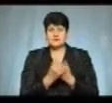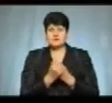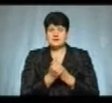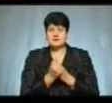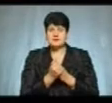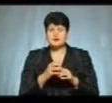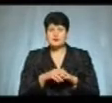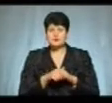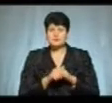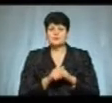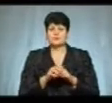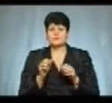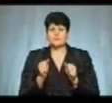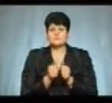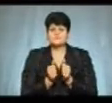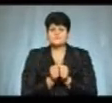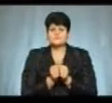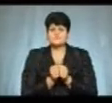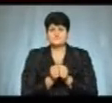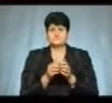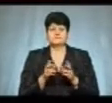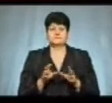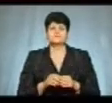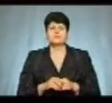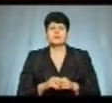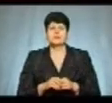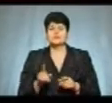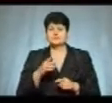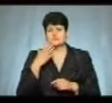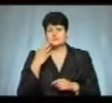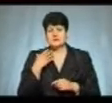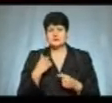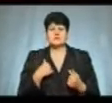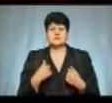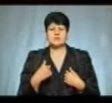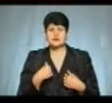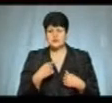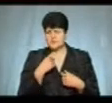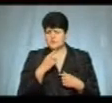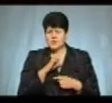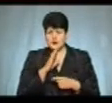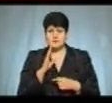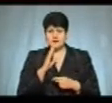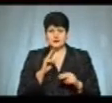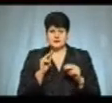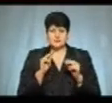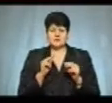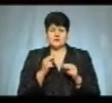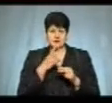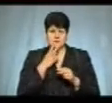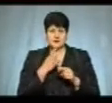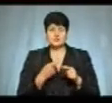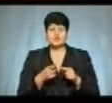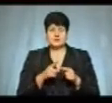за руку, шимає. Я рядом, постійно біля неї. І щоб облегчити ці страждання, я вам говорю як мама, яка дійсно бачить